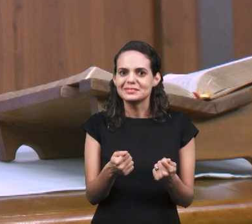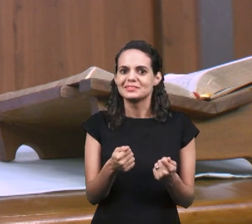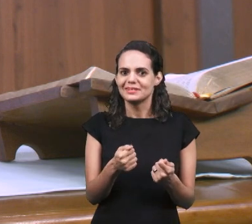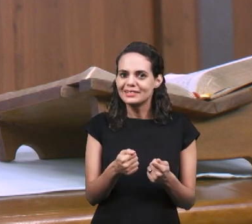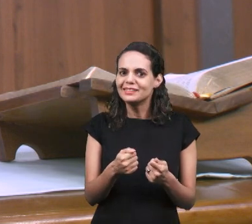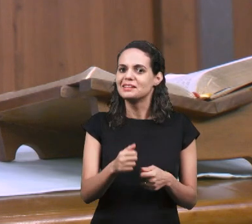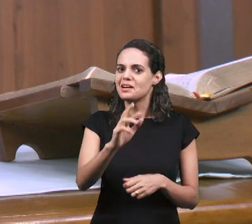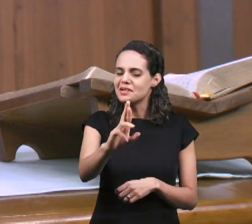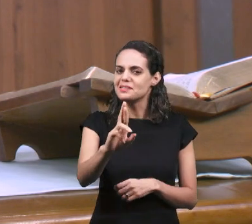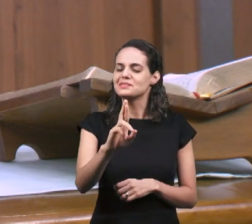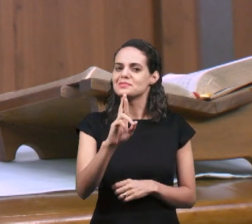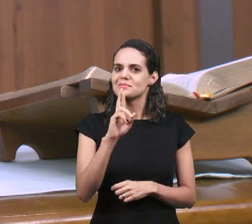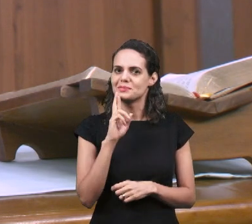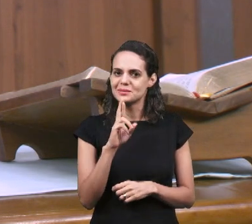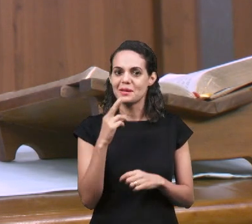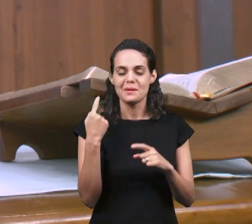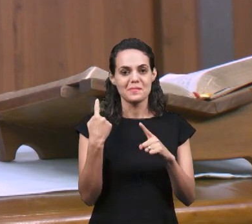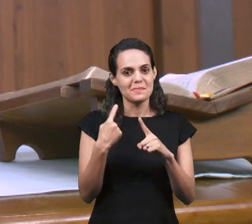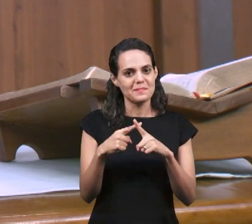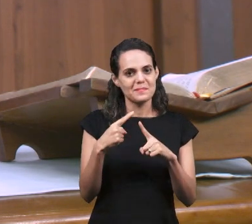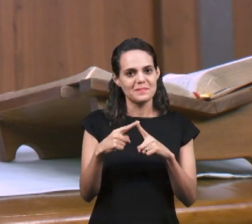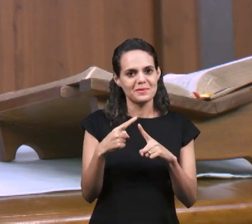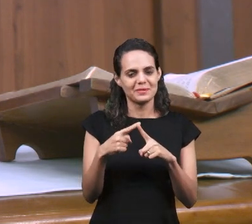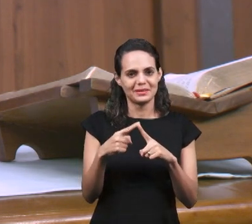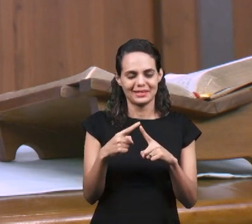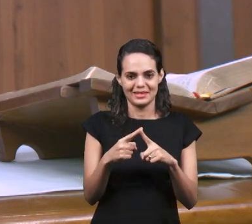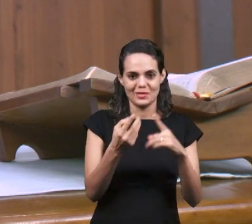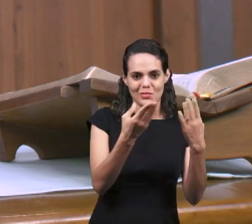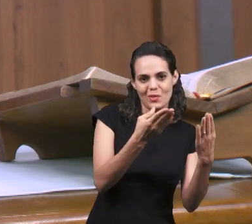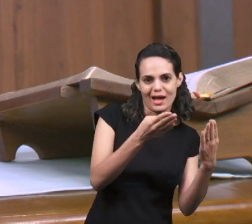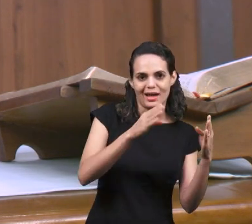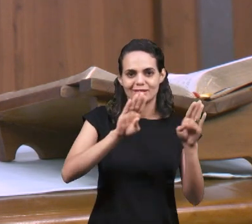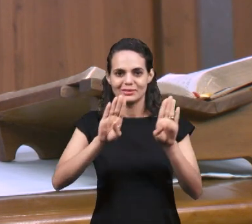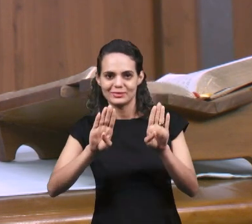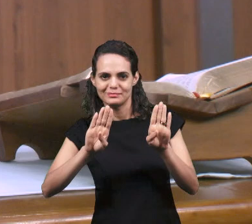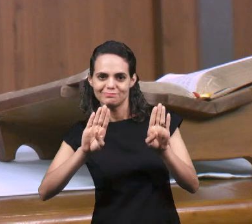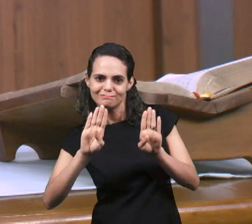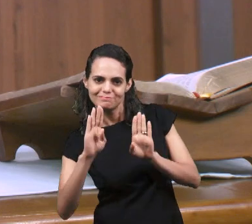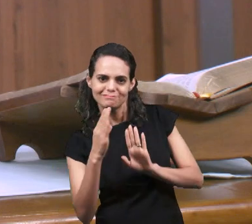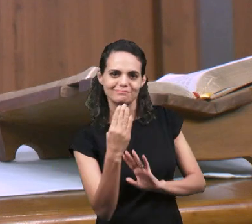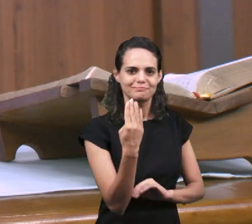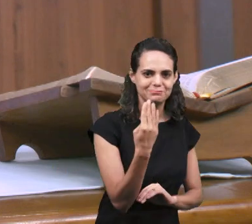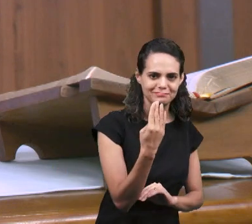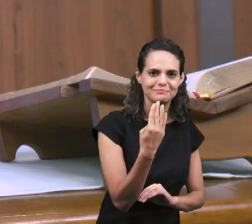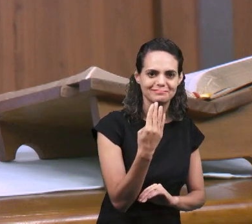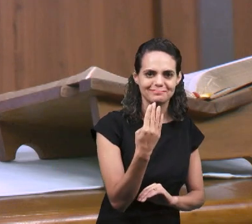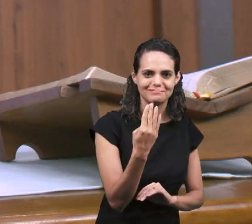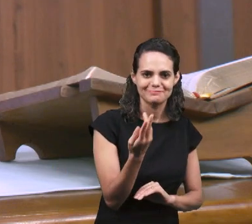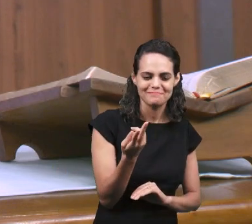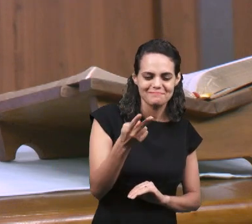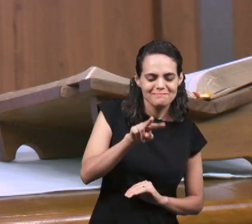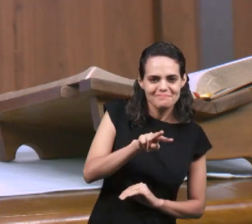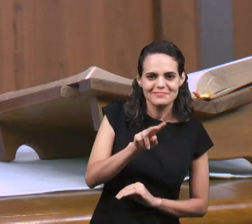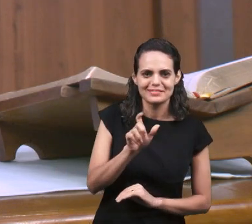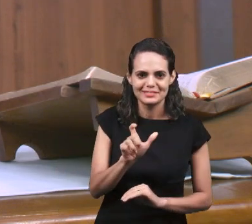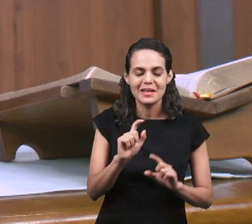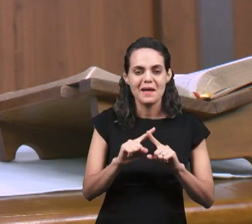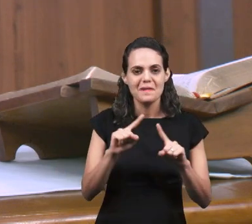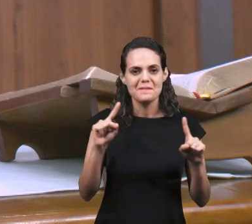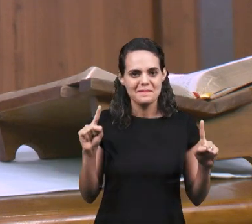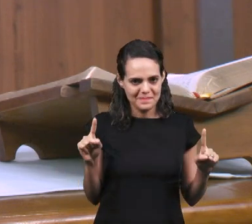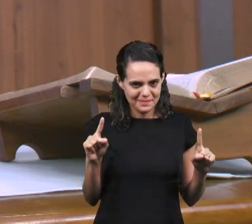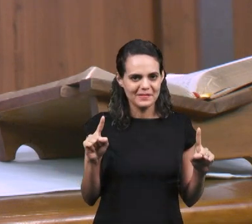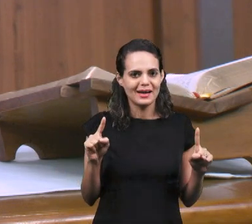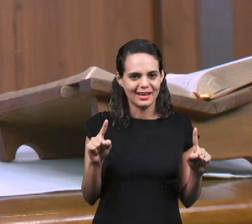problème de notre mystère, parce que le mot qui était présenté était inversé, mais Ana